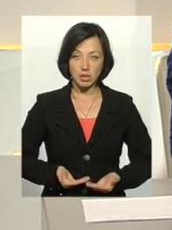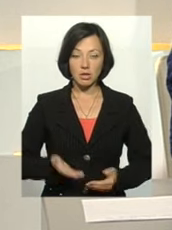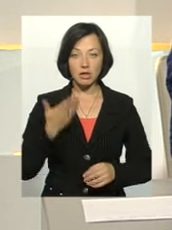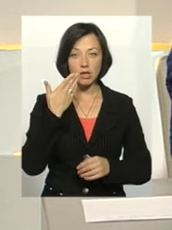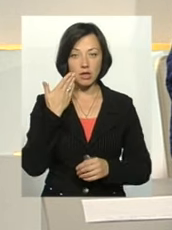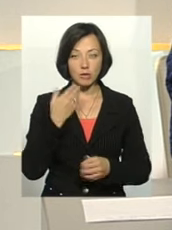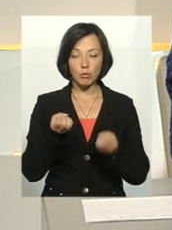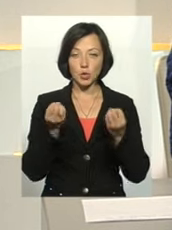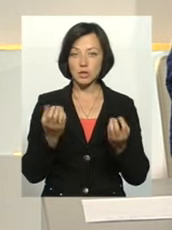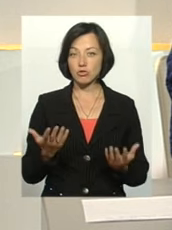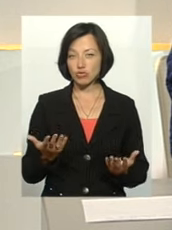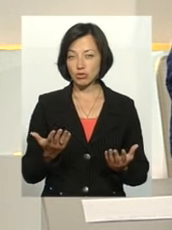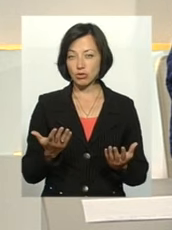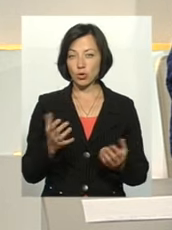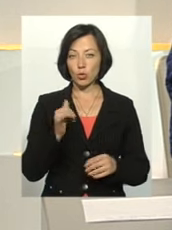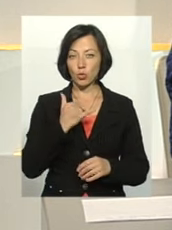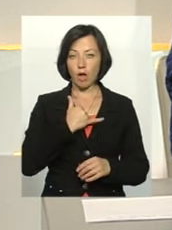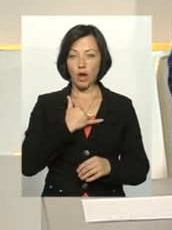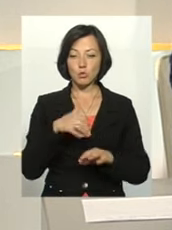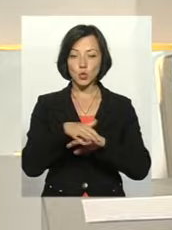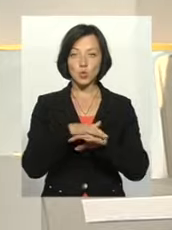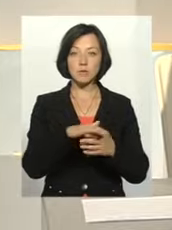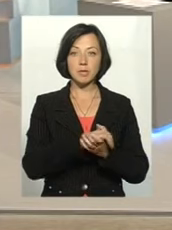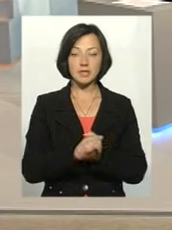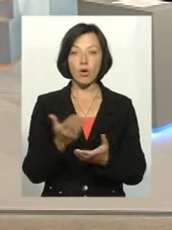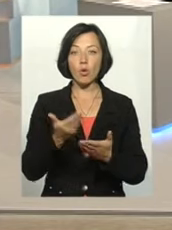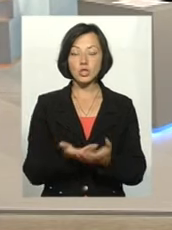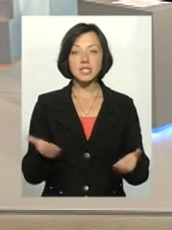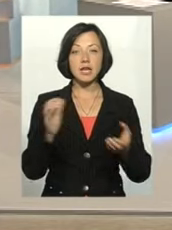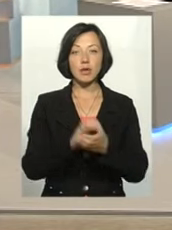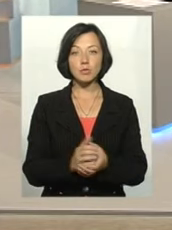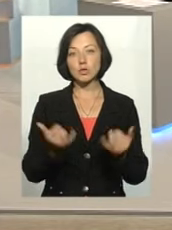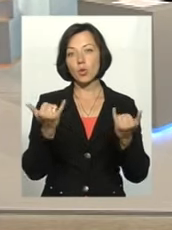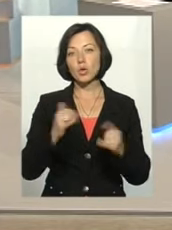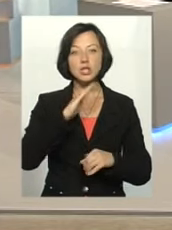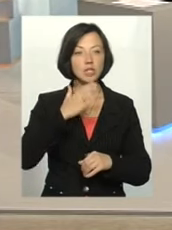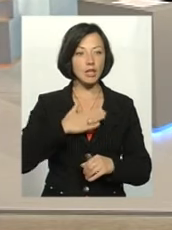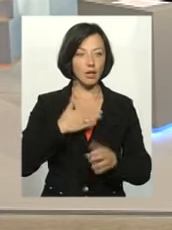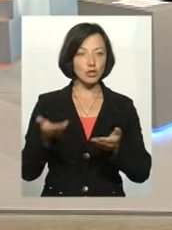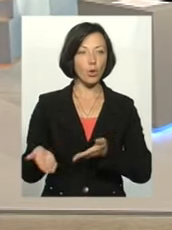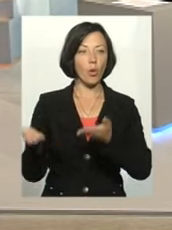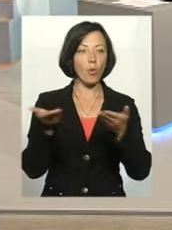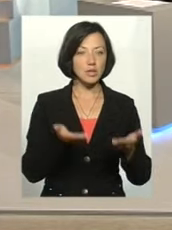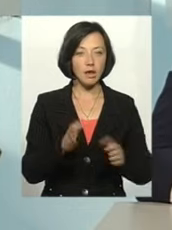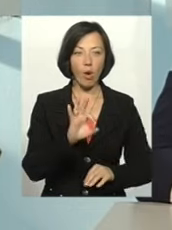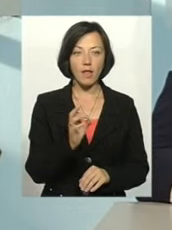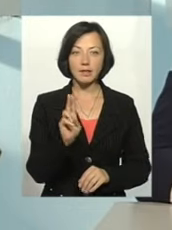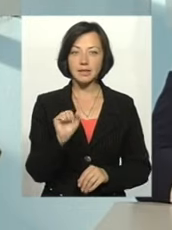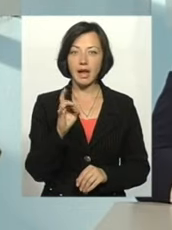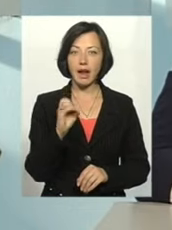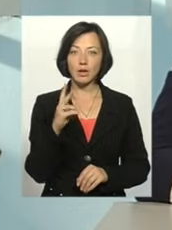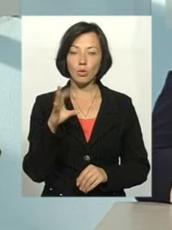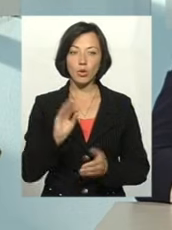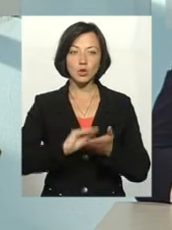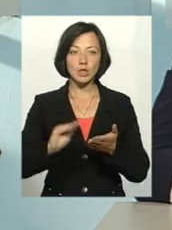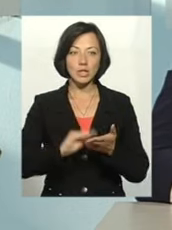легше, простіше у нашому суспільстві. Отже, знайомтеся. Сьогоднішні наші гості – Олена Царенко,